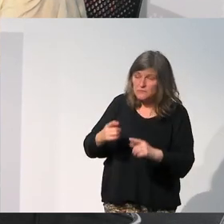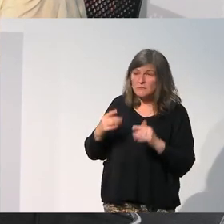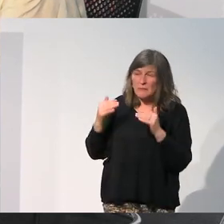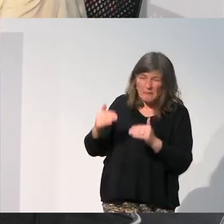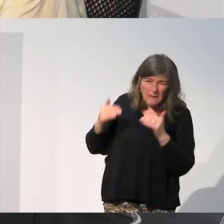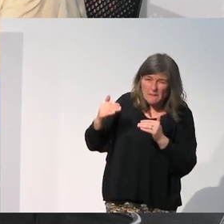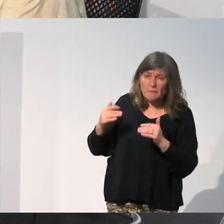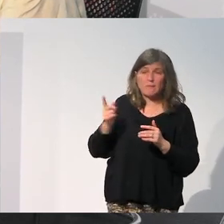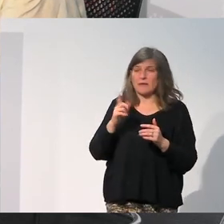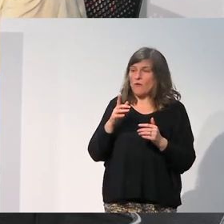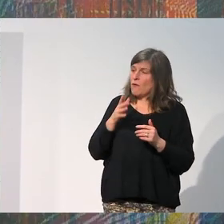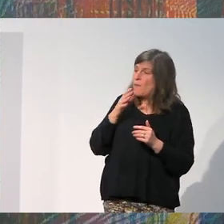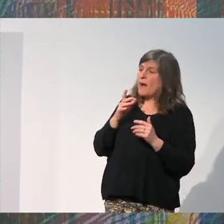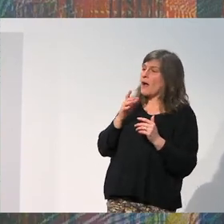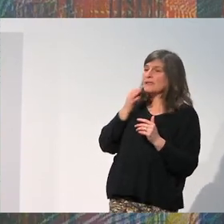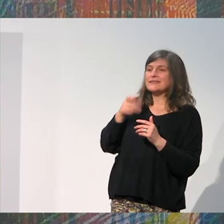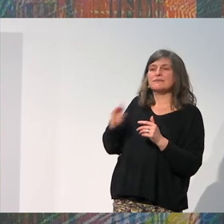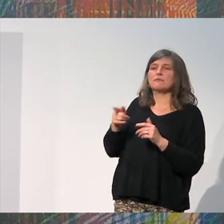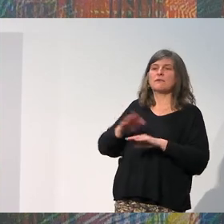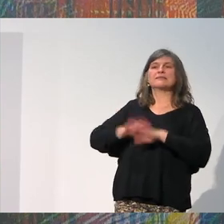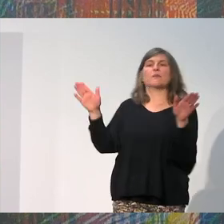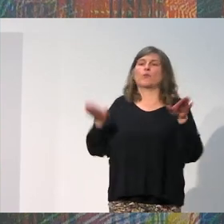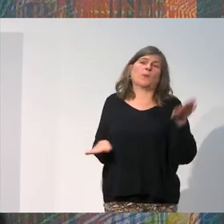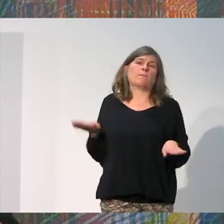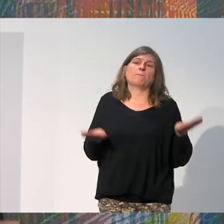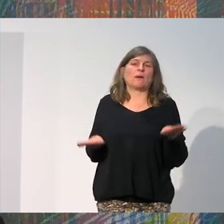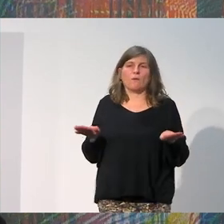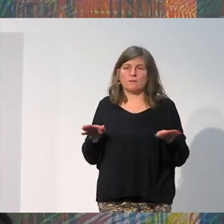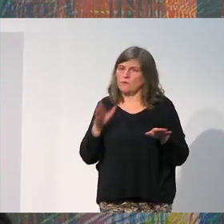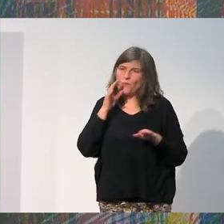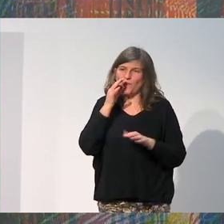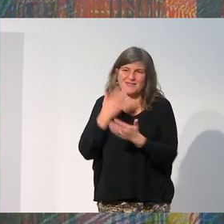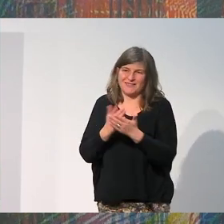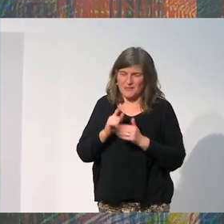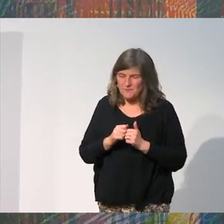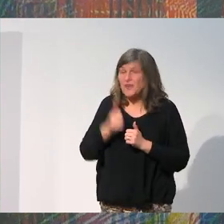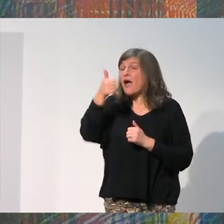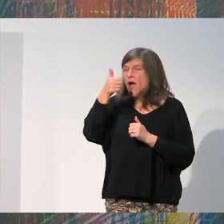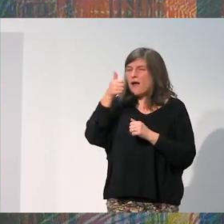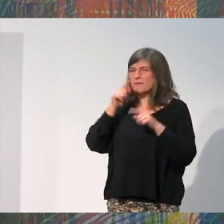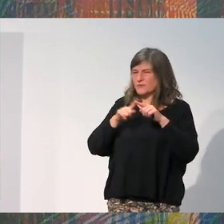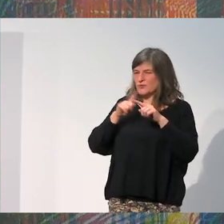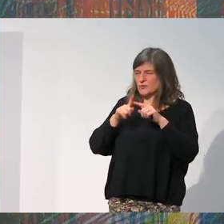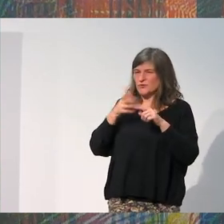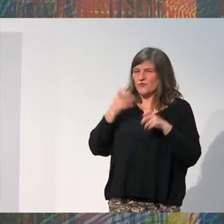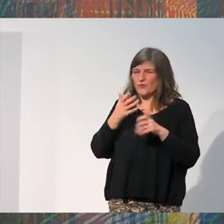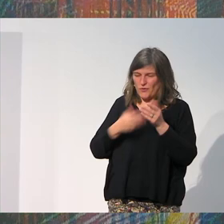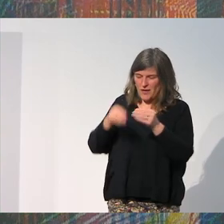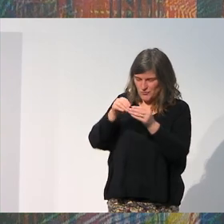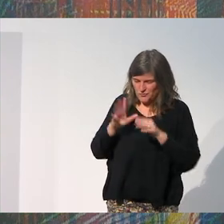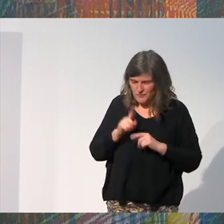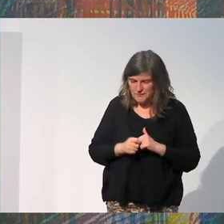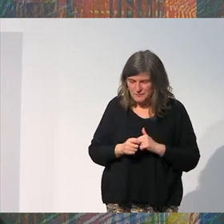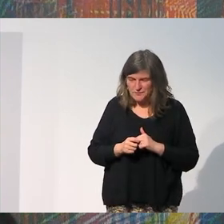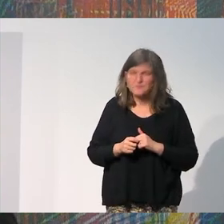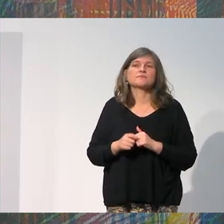ce n'est plus un pingouin. Pour moi, il y a autant de raisons de dire que c'est un pingouin. Juste un mot peut-être sur ça aussi. Il faut